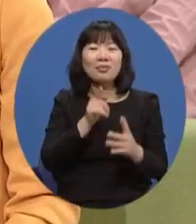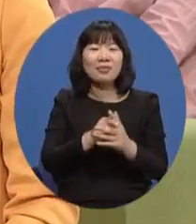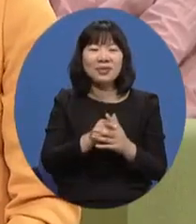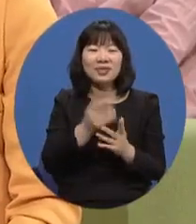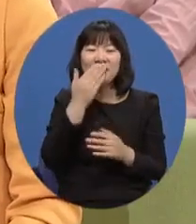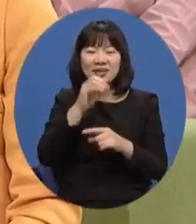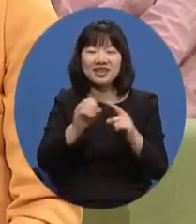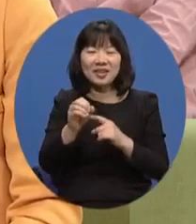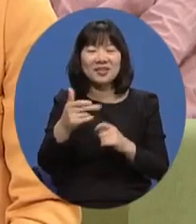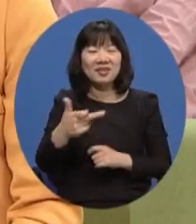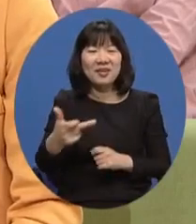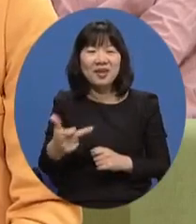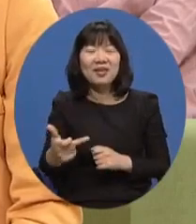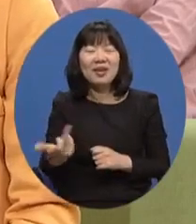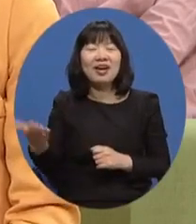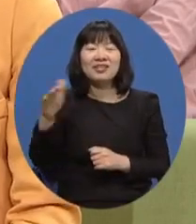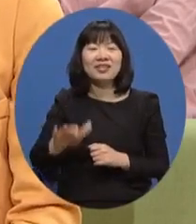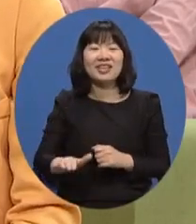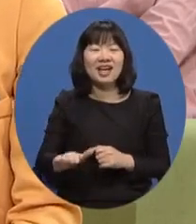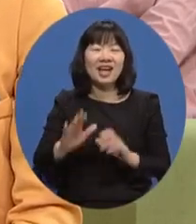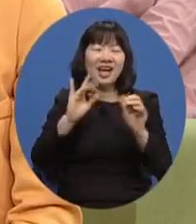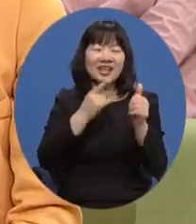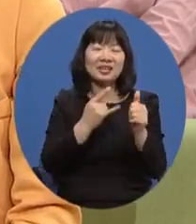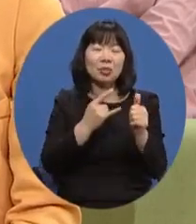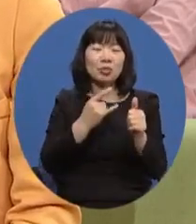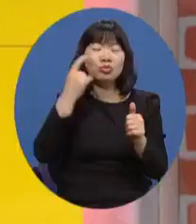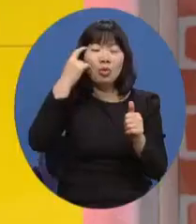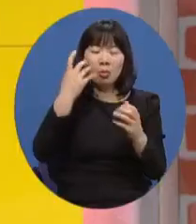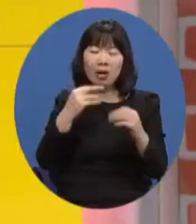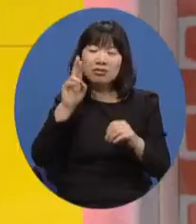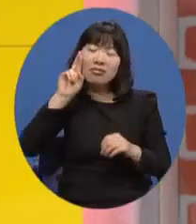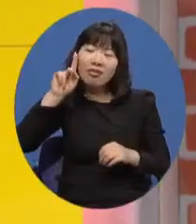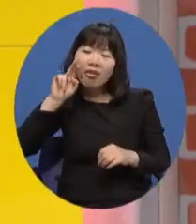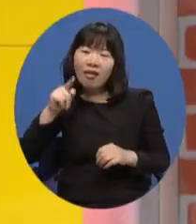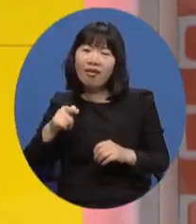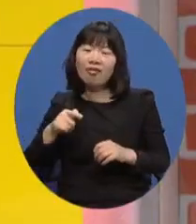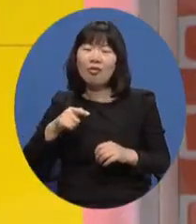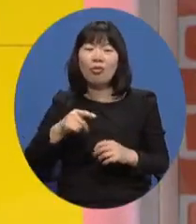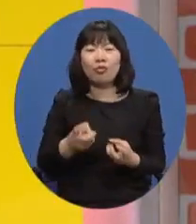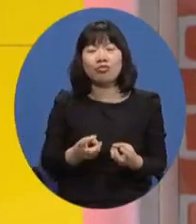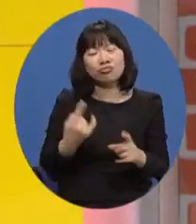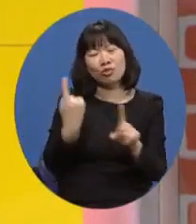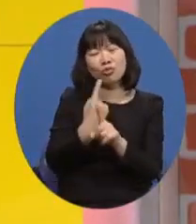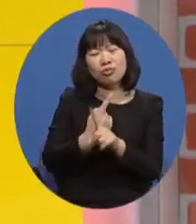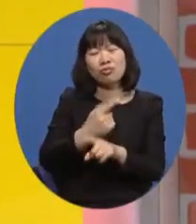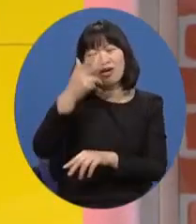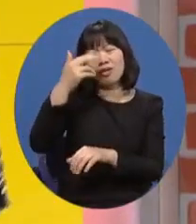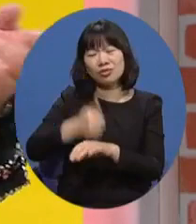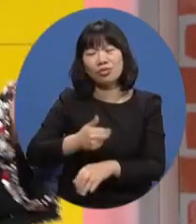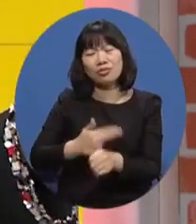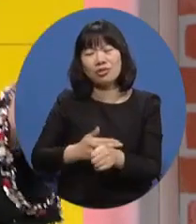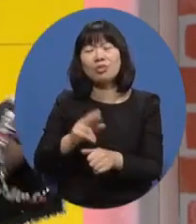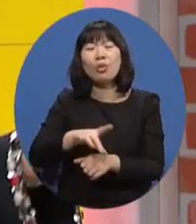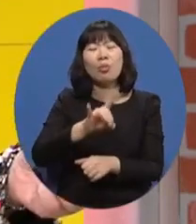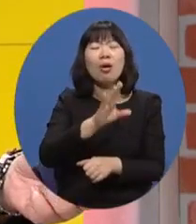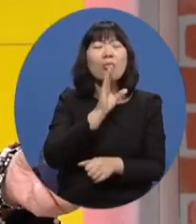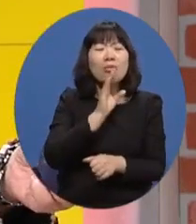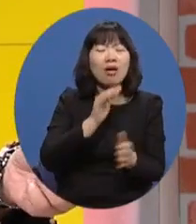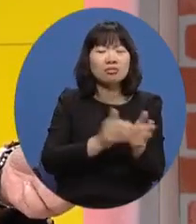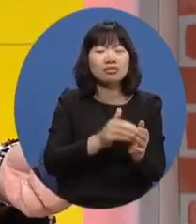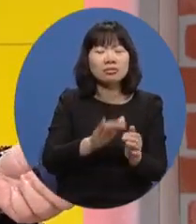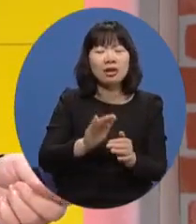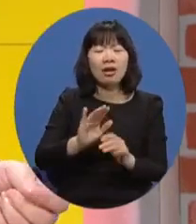커요. 근데 꼭 애들한테 너 왜 이렇게 많이 틀렸니? 그러면 고쳤어요, 나중에 선생님. 처음에 맞게